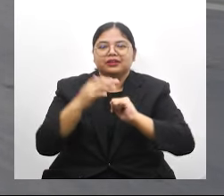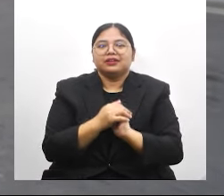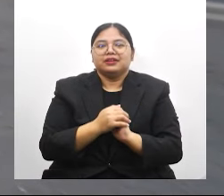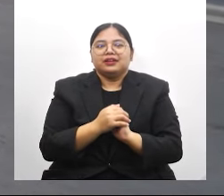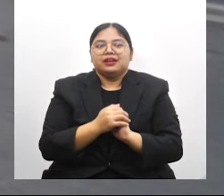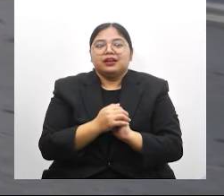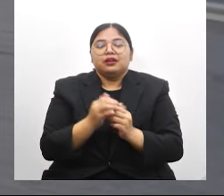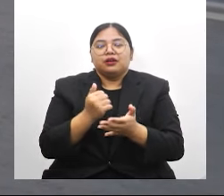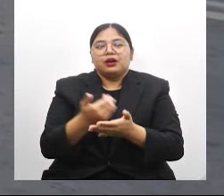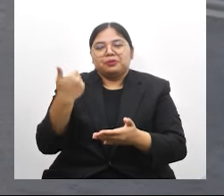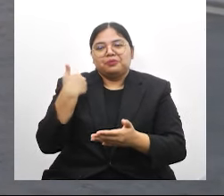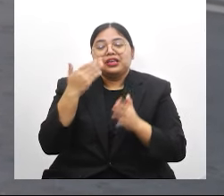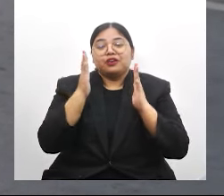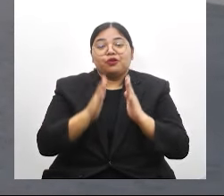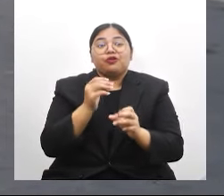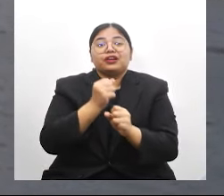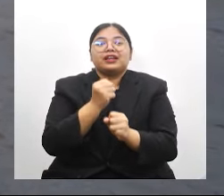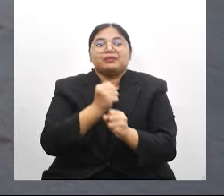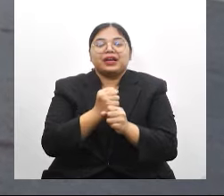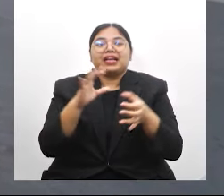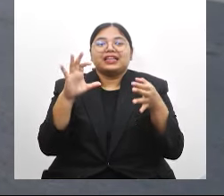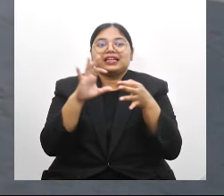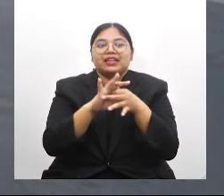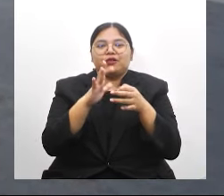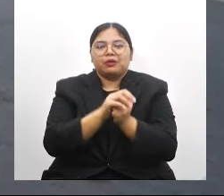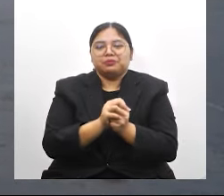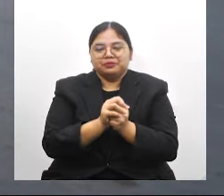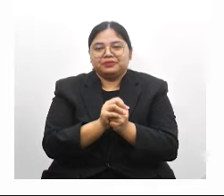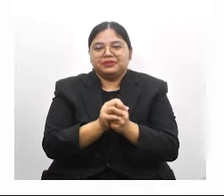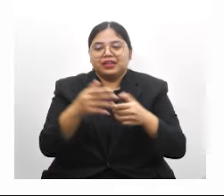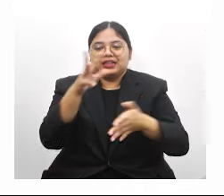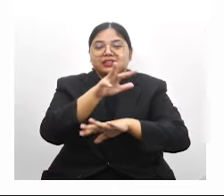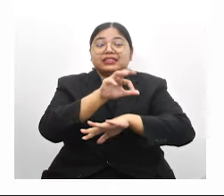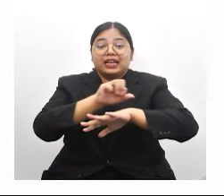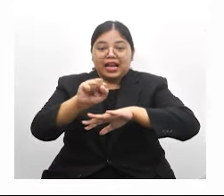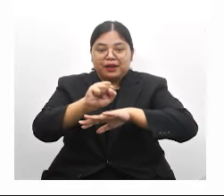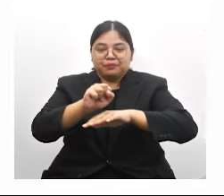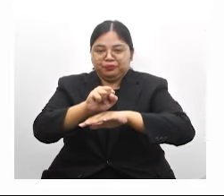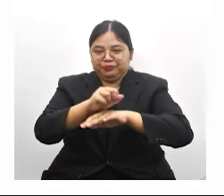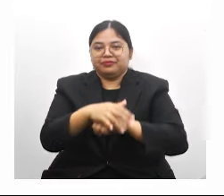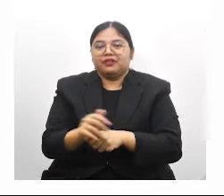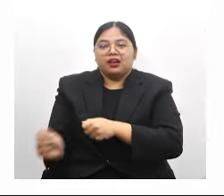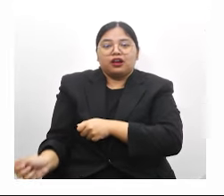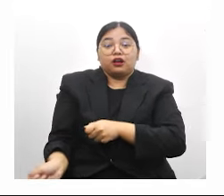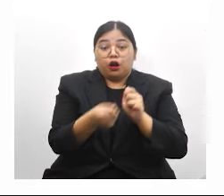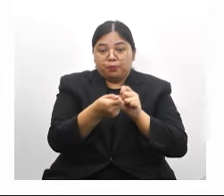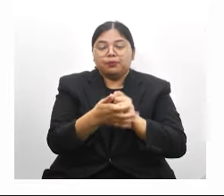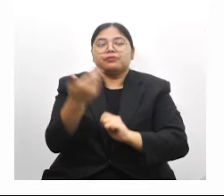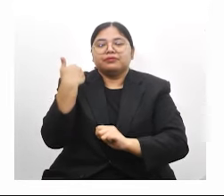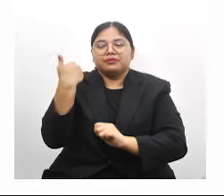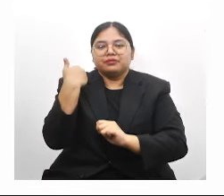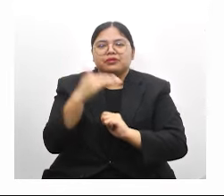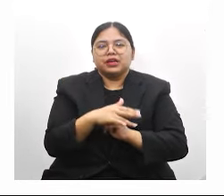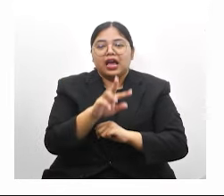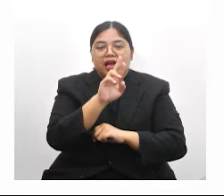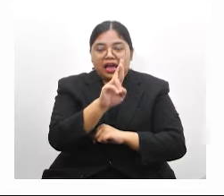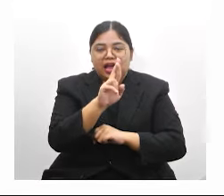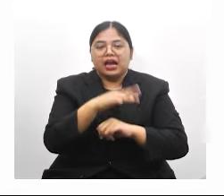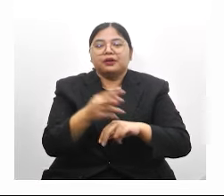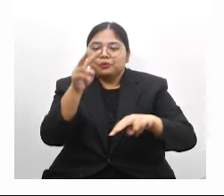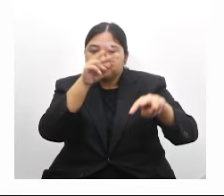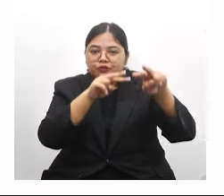แคดดี้ก็คือทางเขื่อนรัชประภาก็จะมีสนามกอล์ฟที่ได้มาตรฐานนะคะในราชะโมเดลเนี่ยตัว Rก็คือรีเสิร์ชนะคะก็